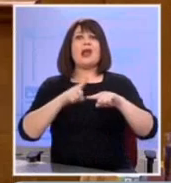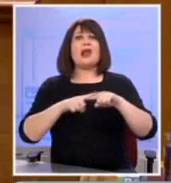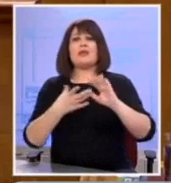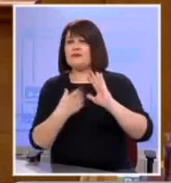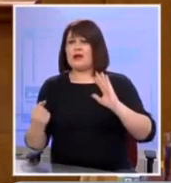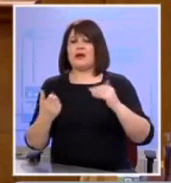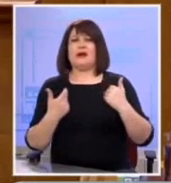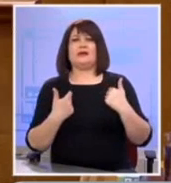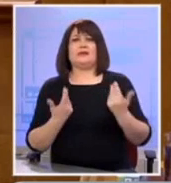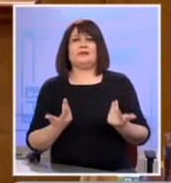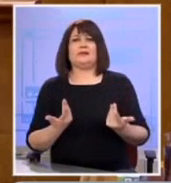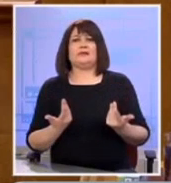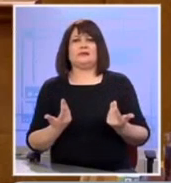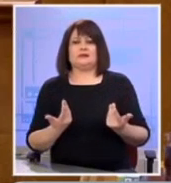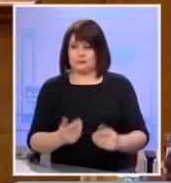εξαιρείται.